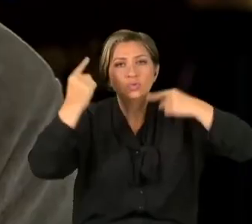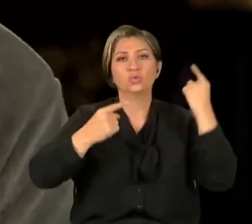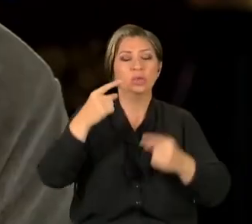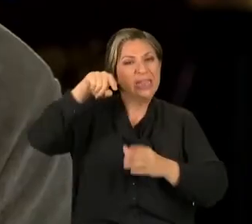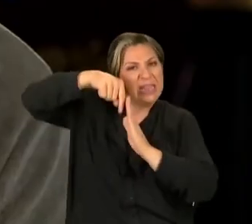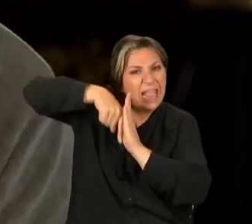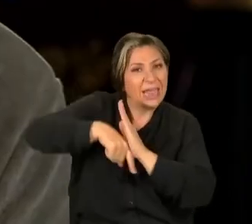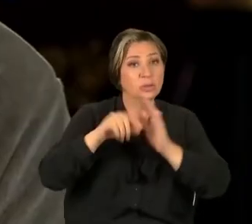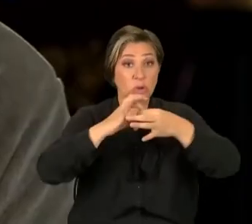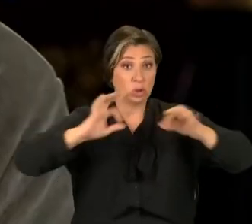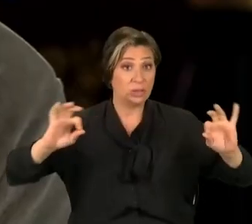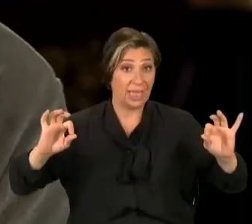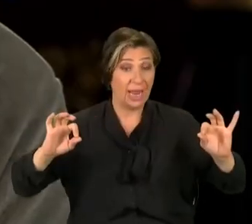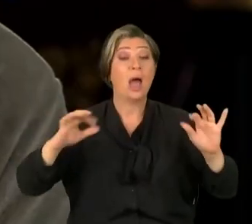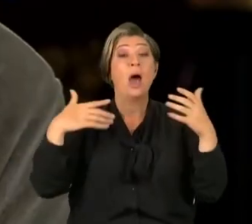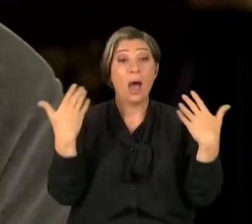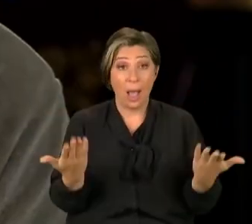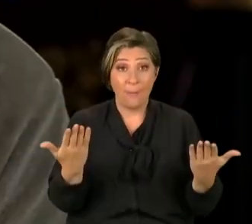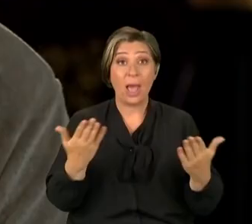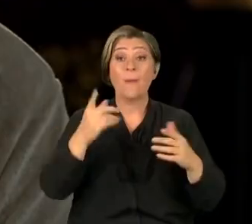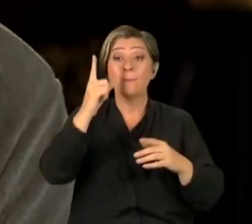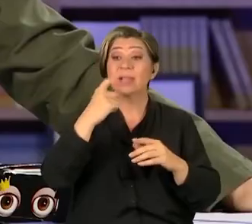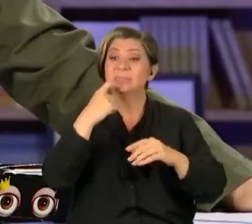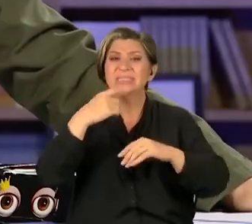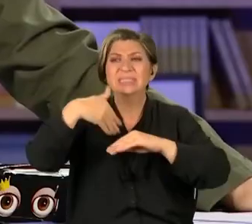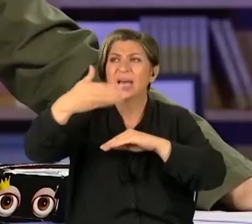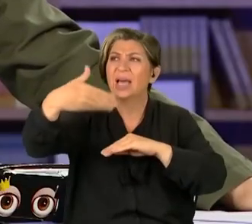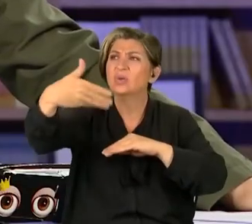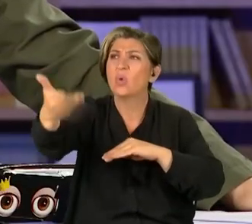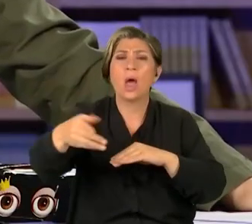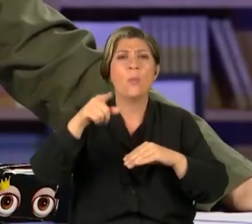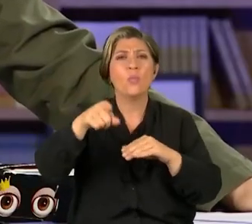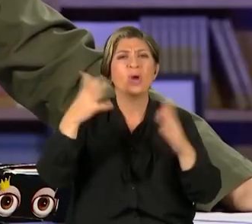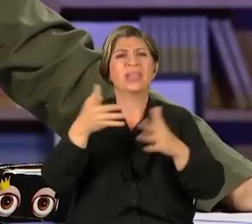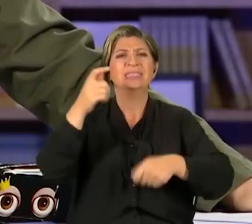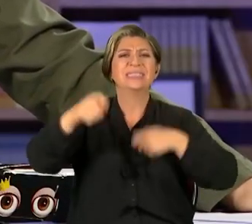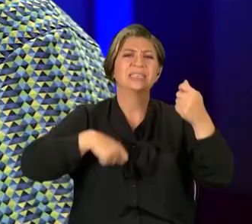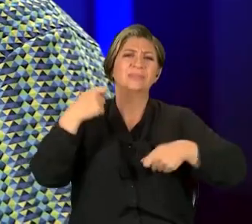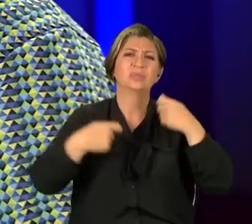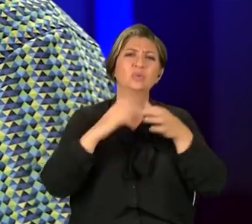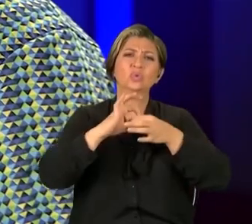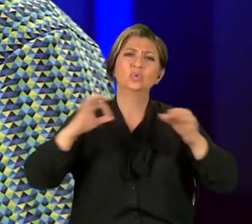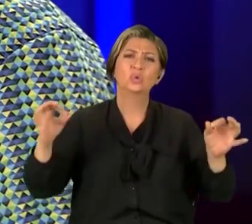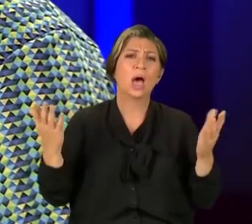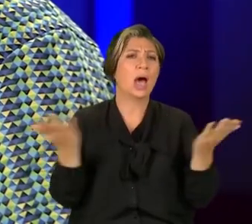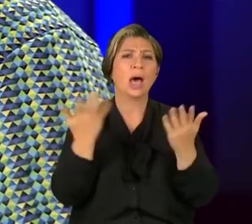düşündürücü vesaire Ama belli bir seneden itibaren bu kadar saçma sapan sözü hala niye söyleyip